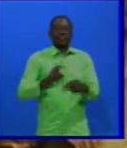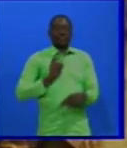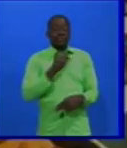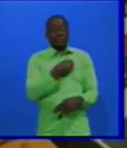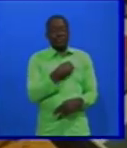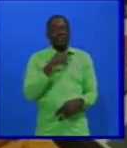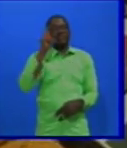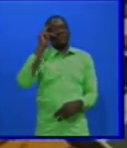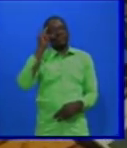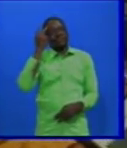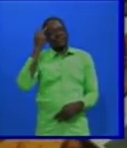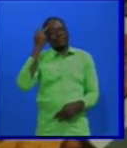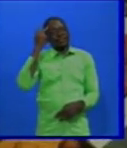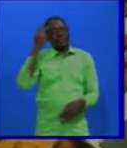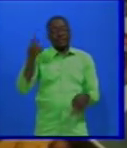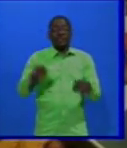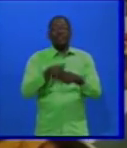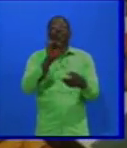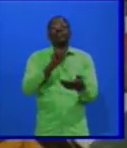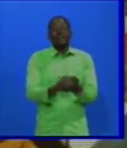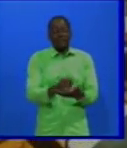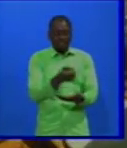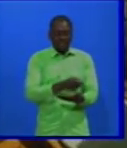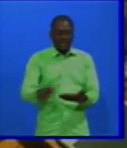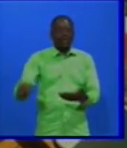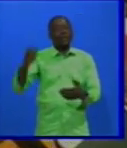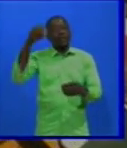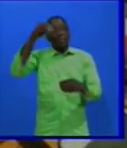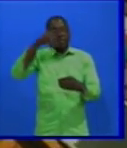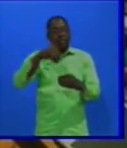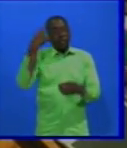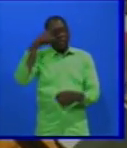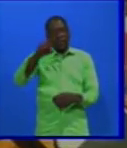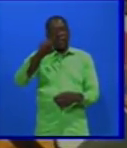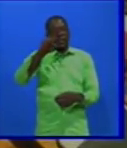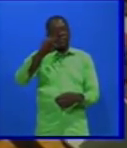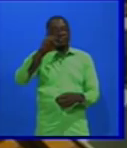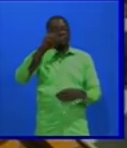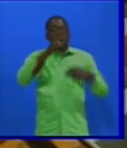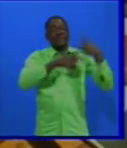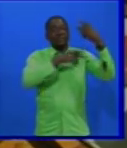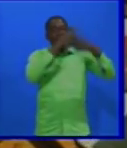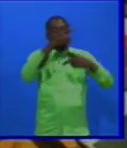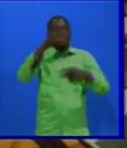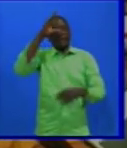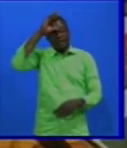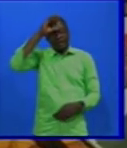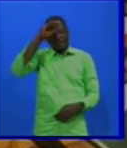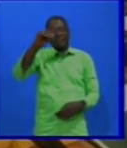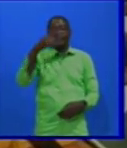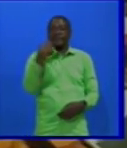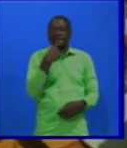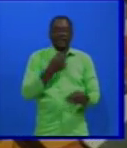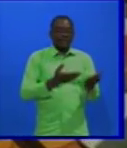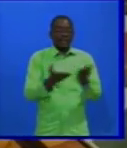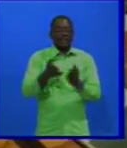que ainsi nous inscrivons pour la postérité et un homme qui peut servir d'exemple